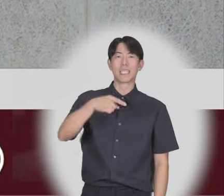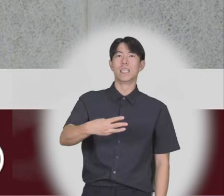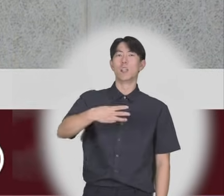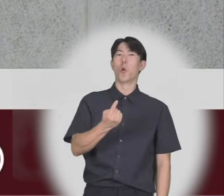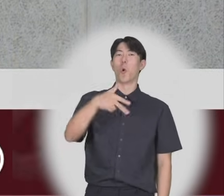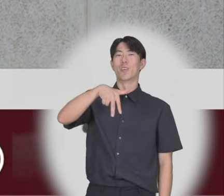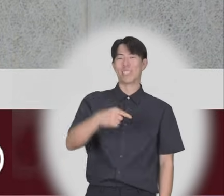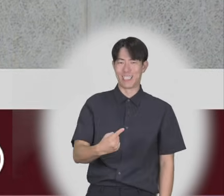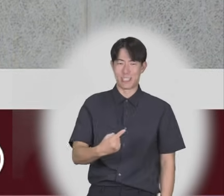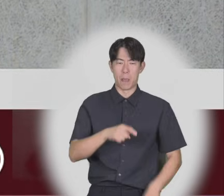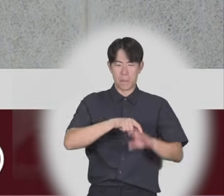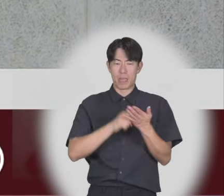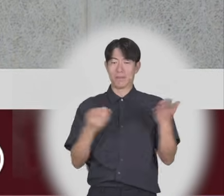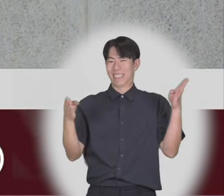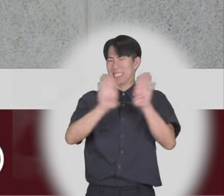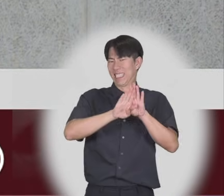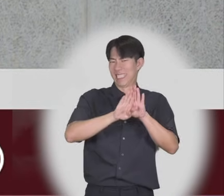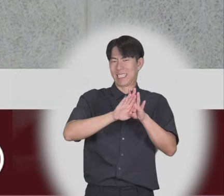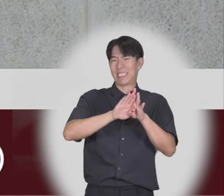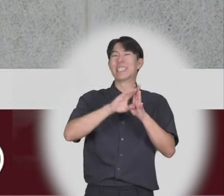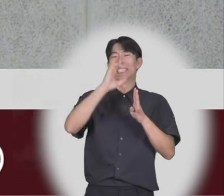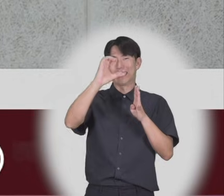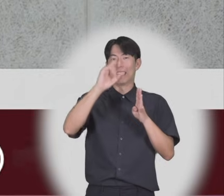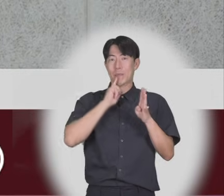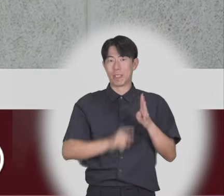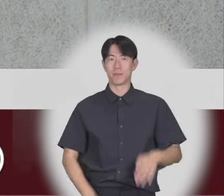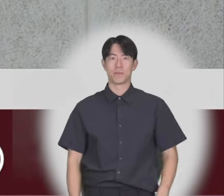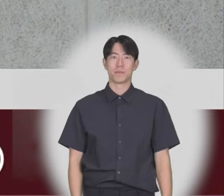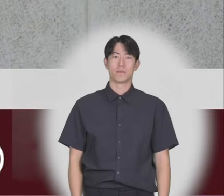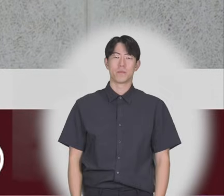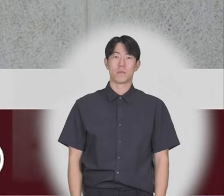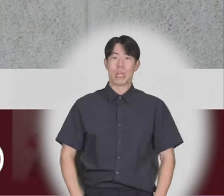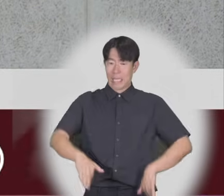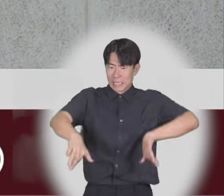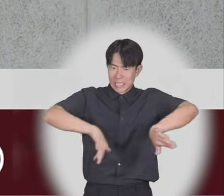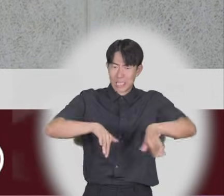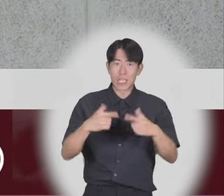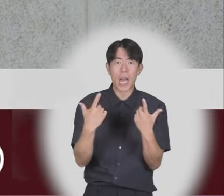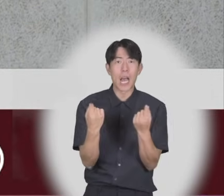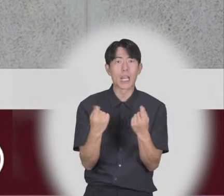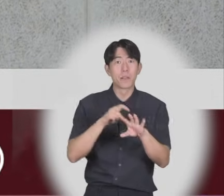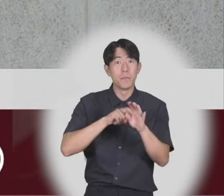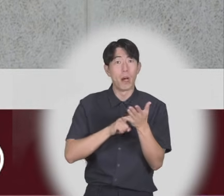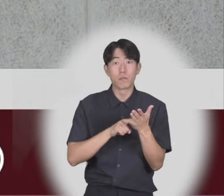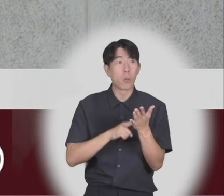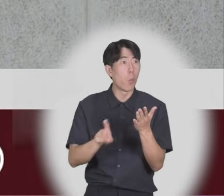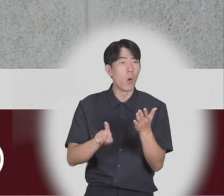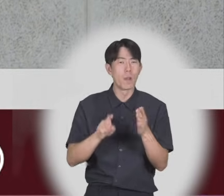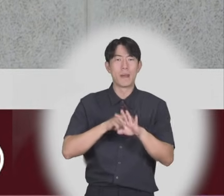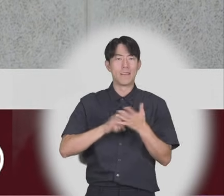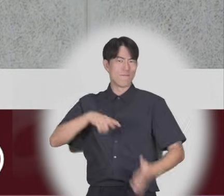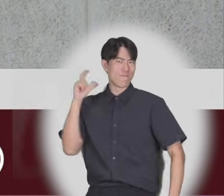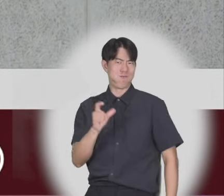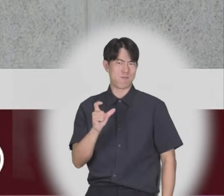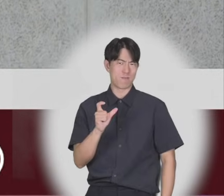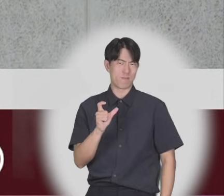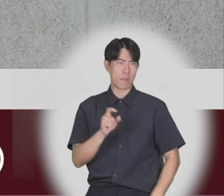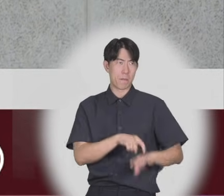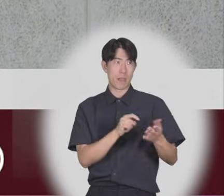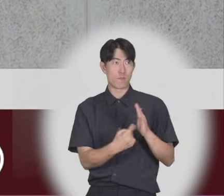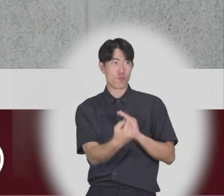closed mind라 그랬죠. 닫혀진 마음입니다. 이 길가와 같은 마음은 단단하게 굳어진 마음,